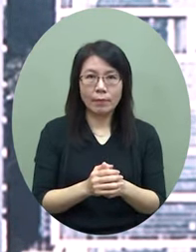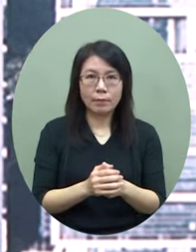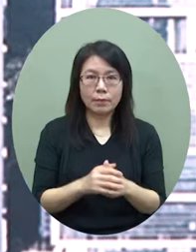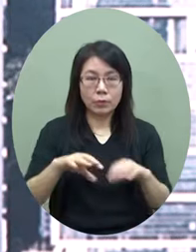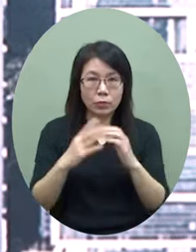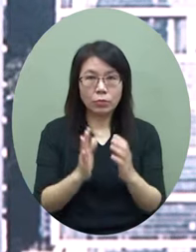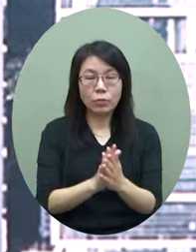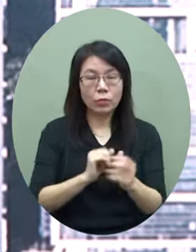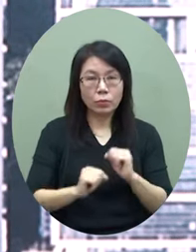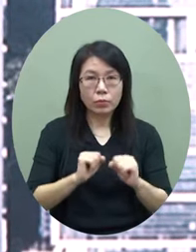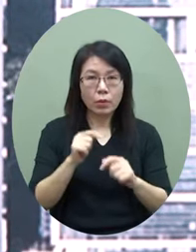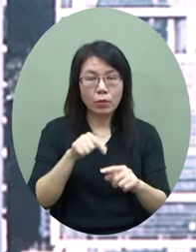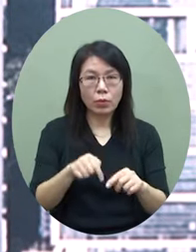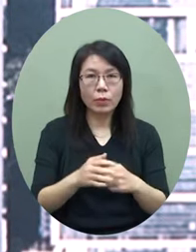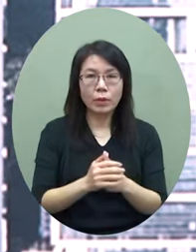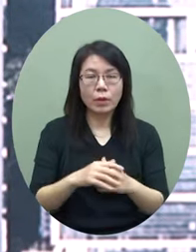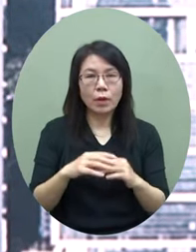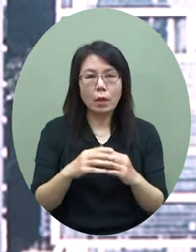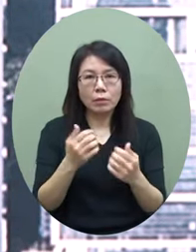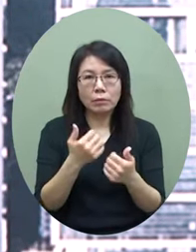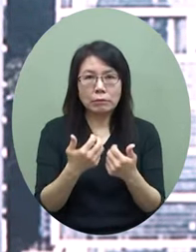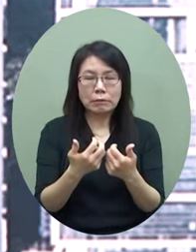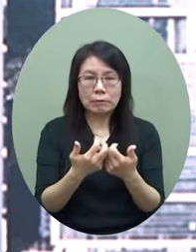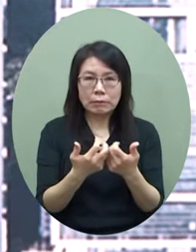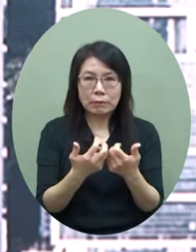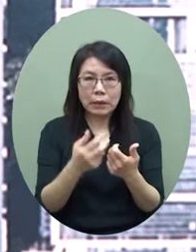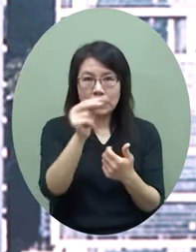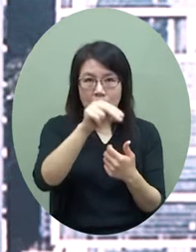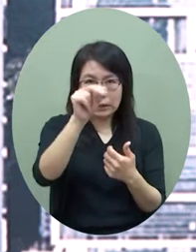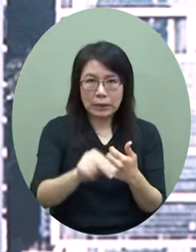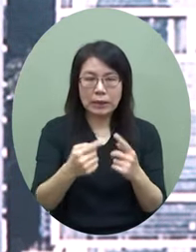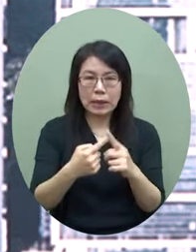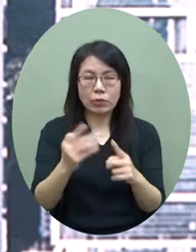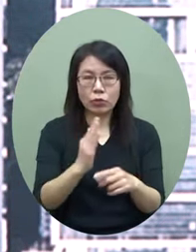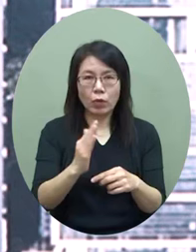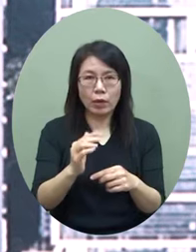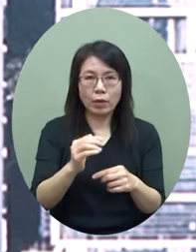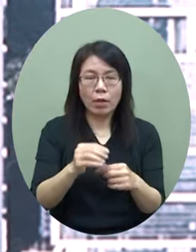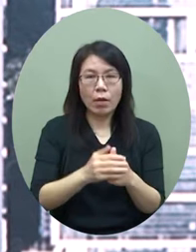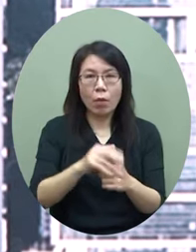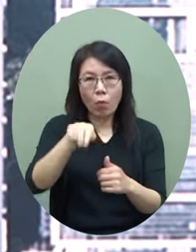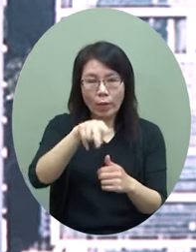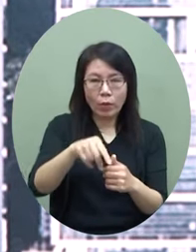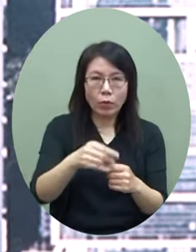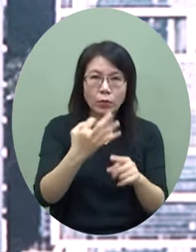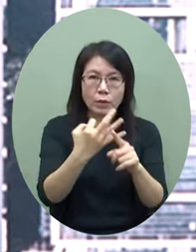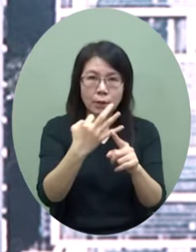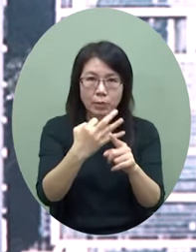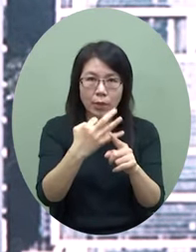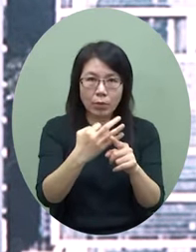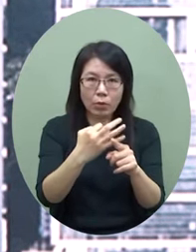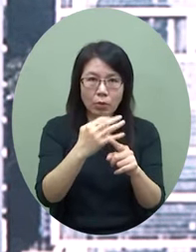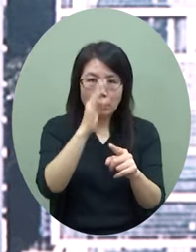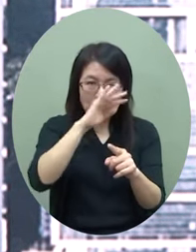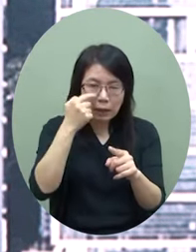整個行動裏面總受檢的人數大約是7000人成功找出了13個隱性的個